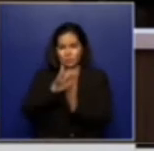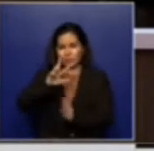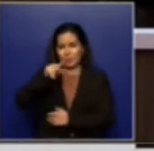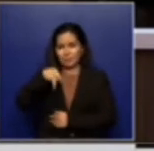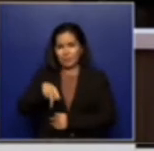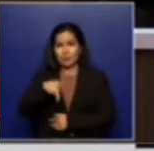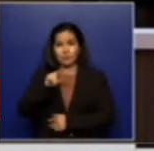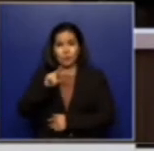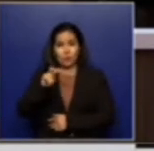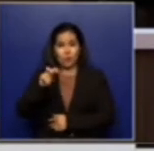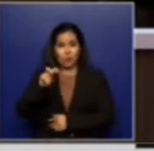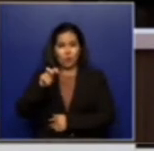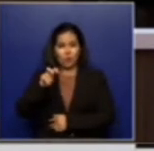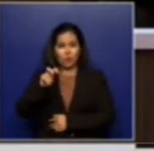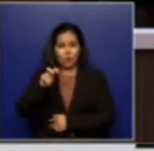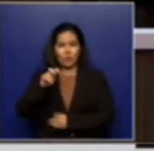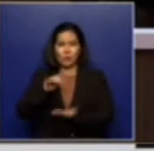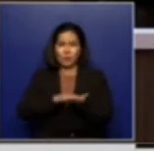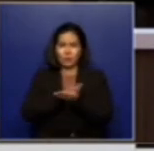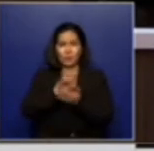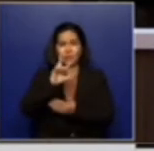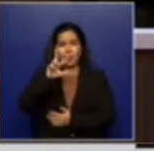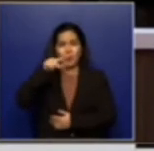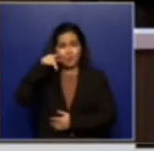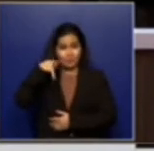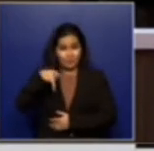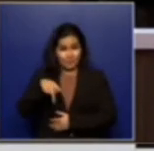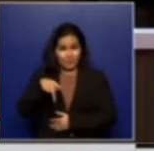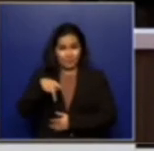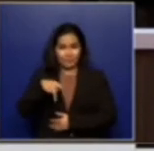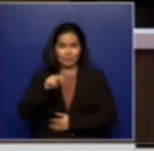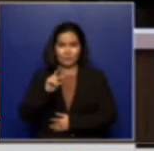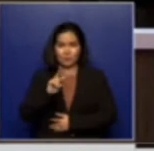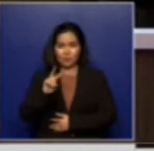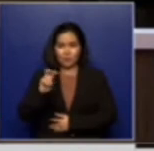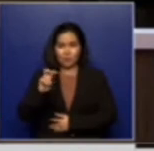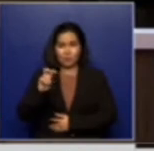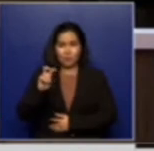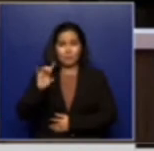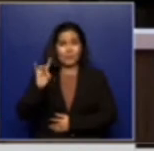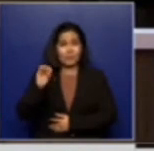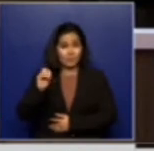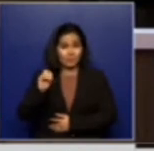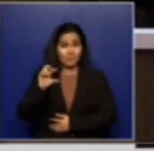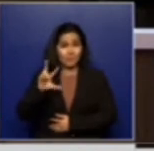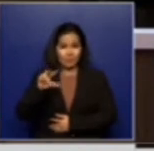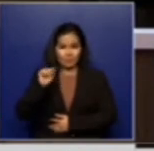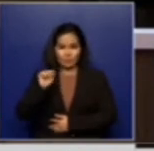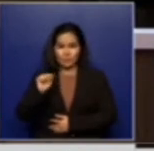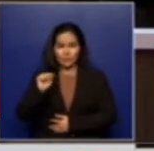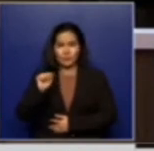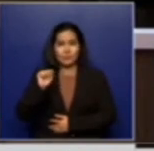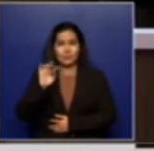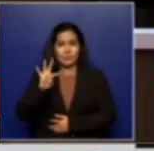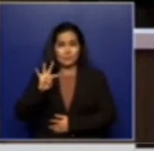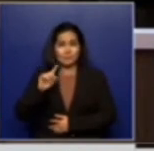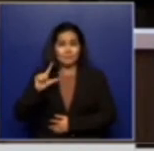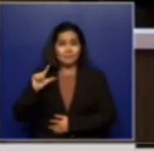32842000-3000โทษนะคะ3280 3.4